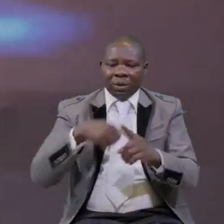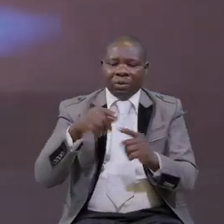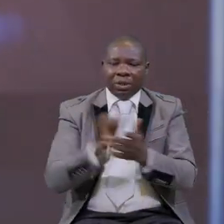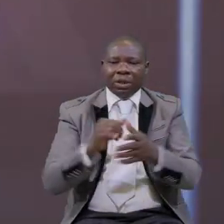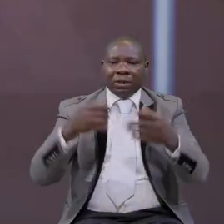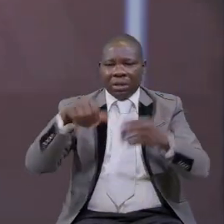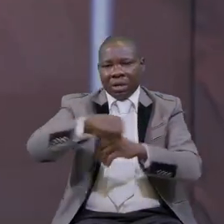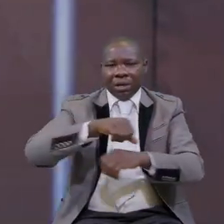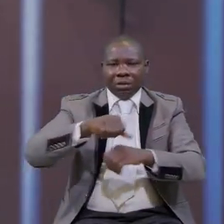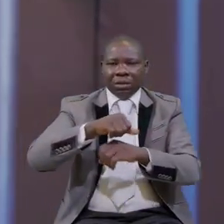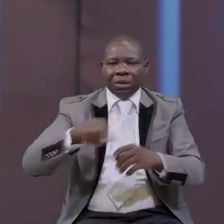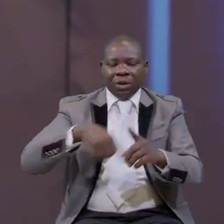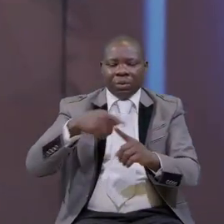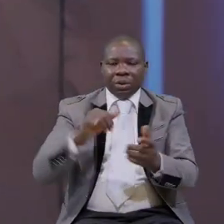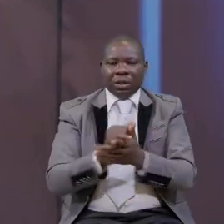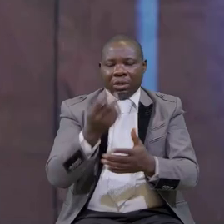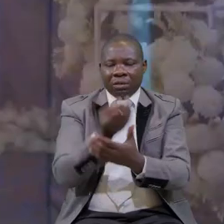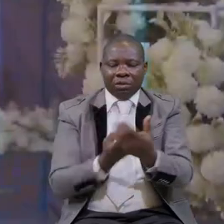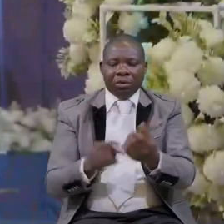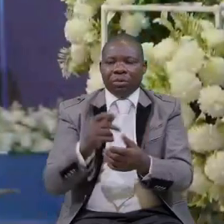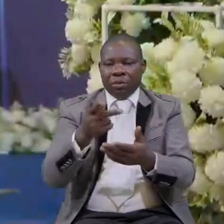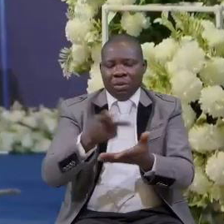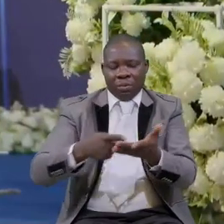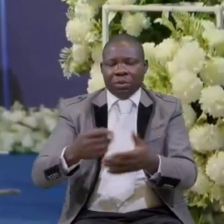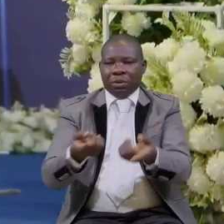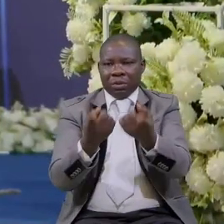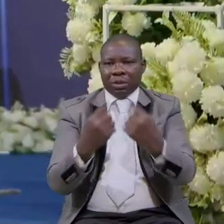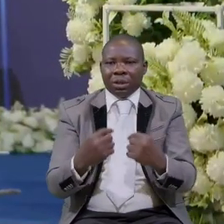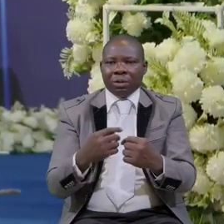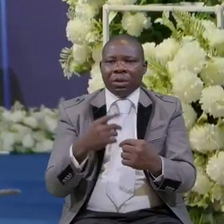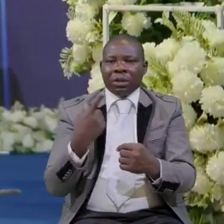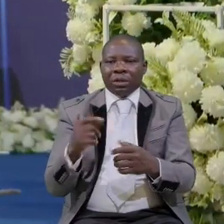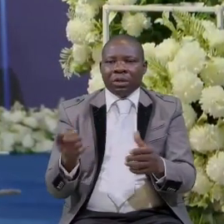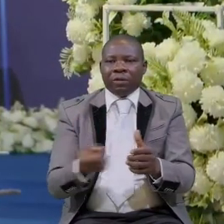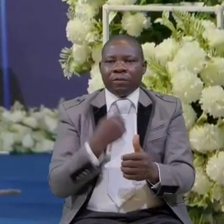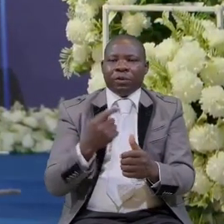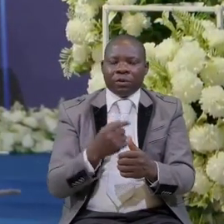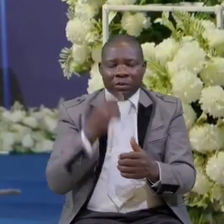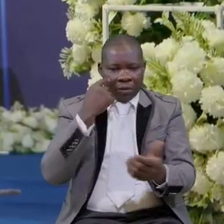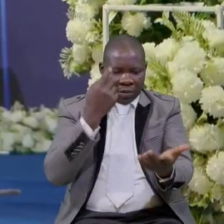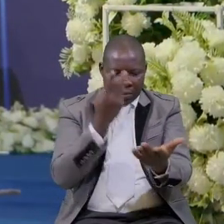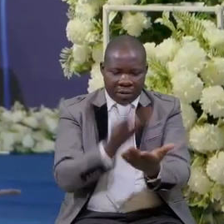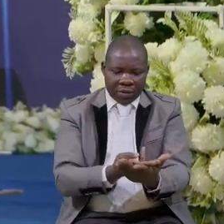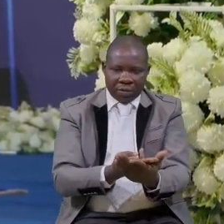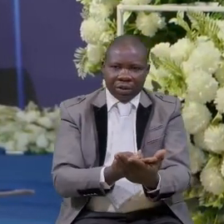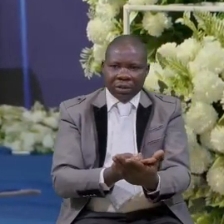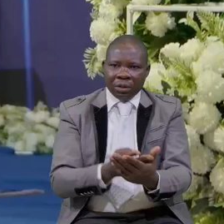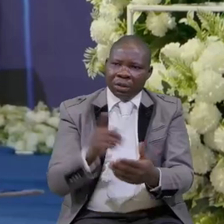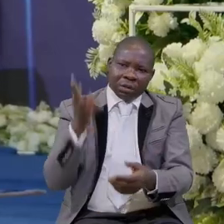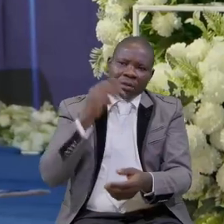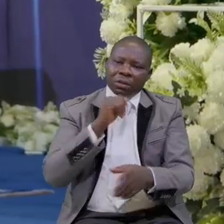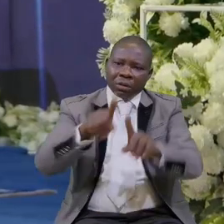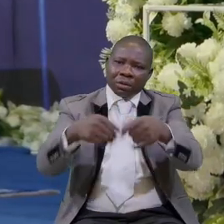Si cette onction, si cette double portion vient, la première évidence, il